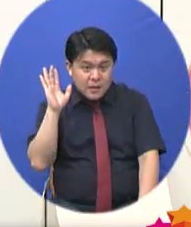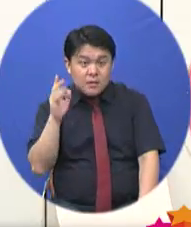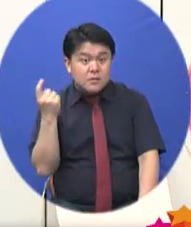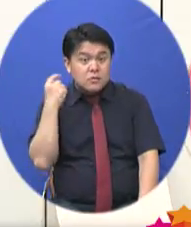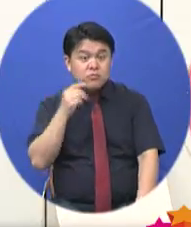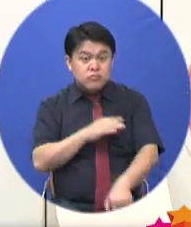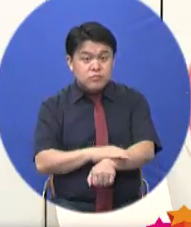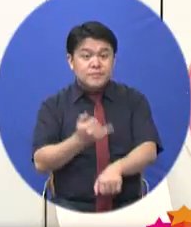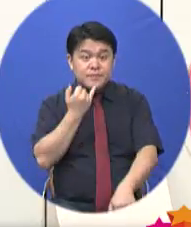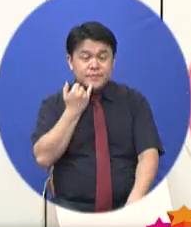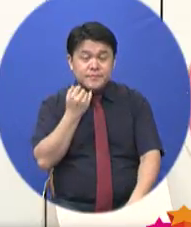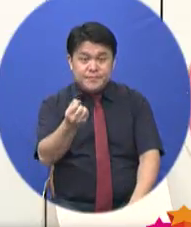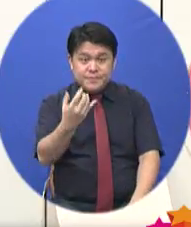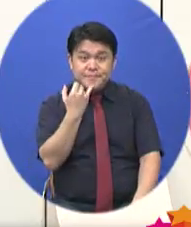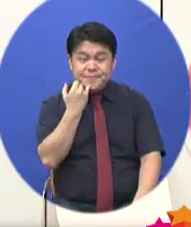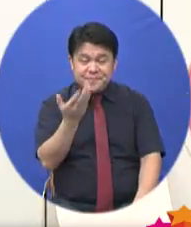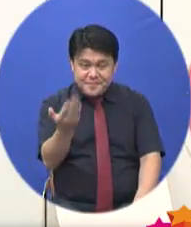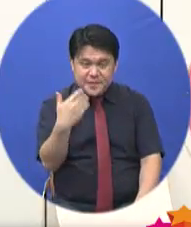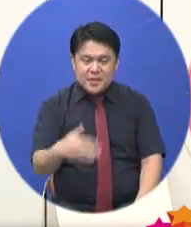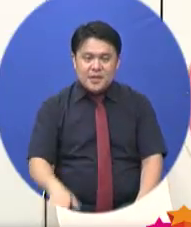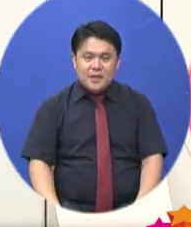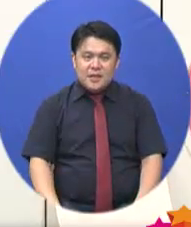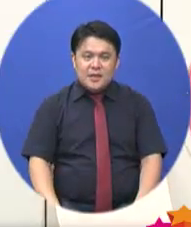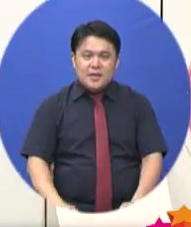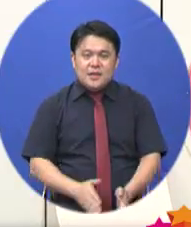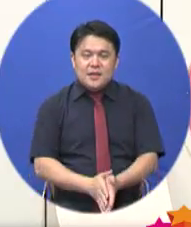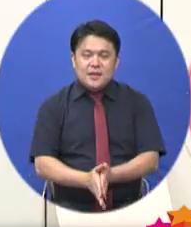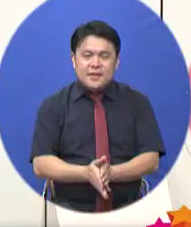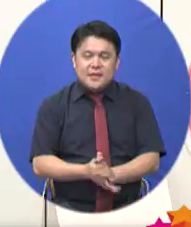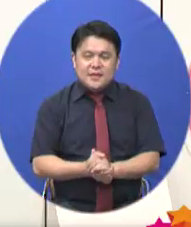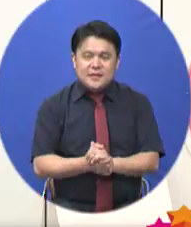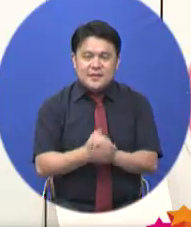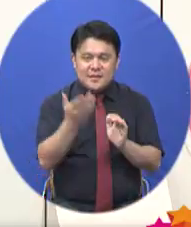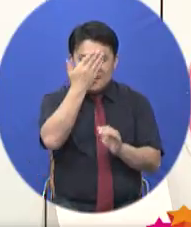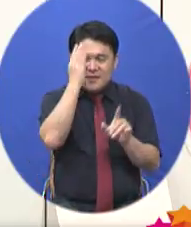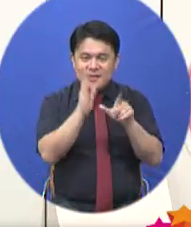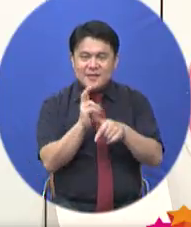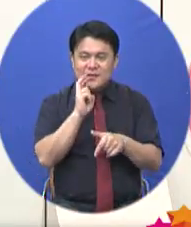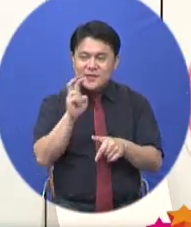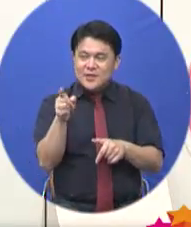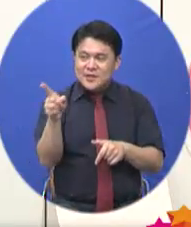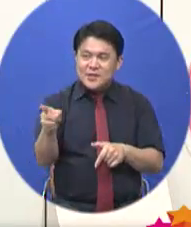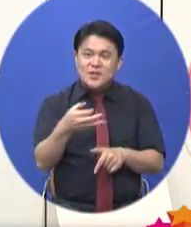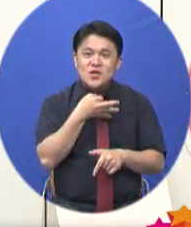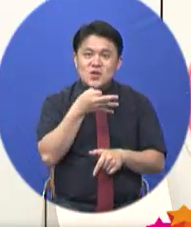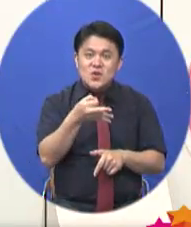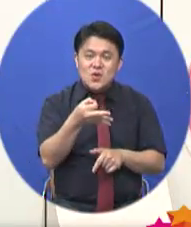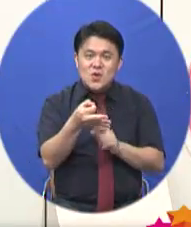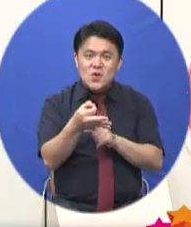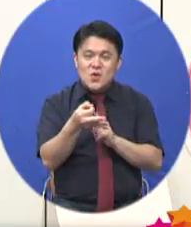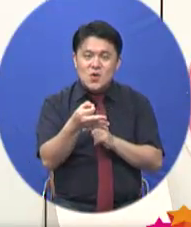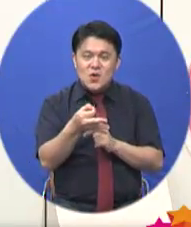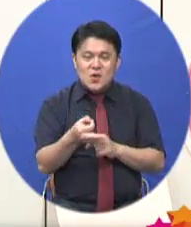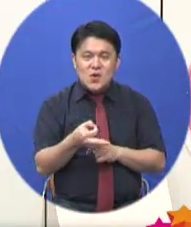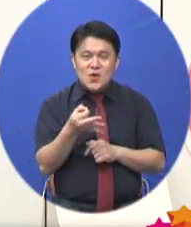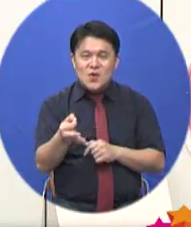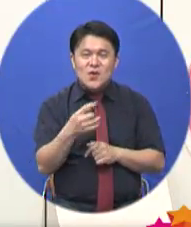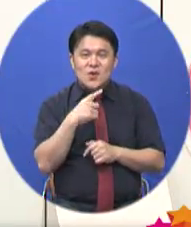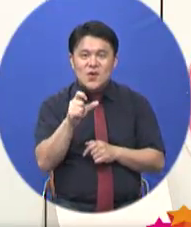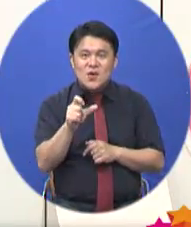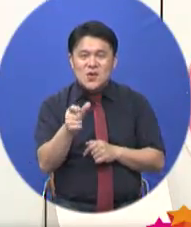아, 잘 들려요. 네. 말씀하세요. 젊은 시절에 참 김영만 선생님 엽전 열단양 노래 엄청 부르고